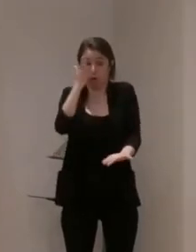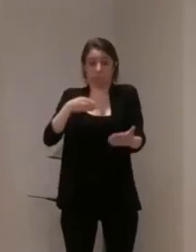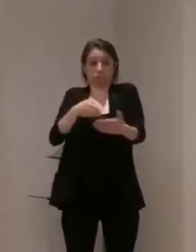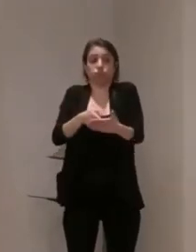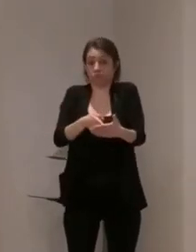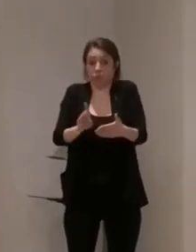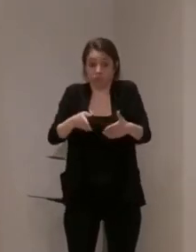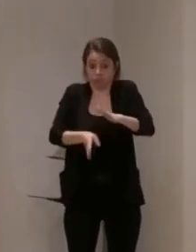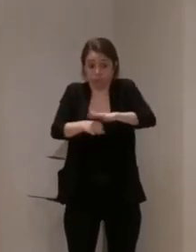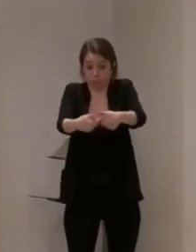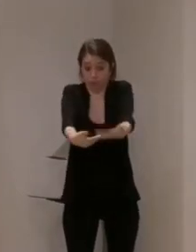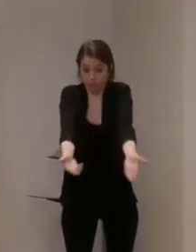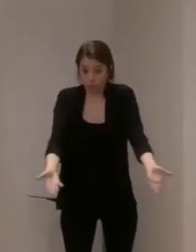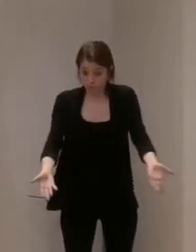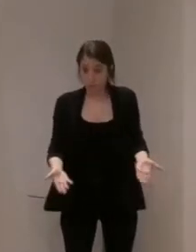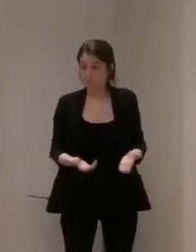no s'atura.